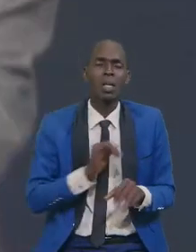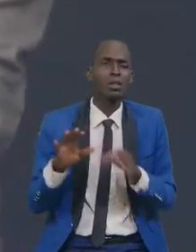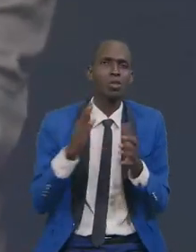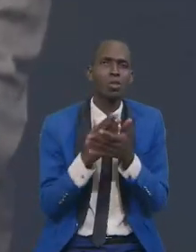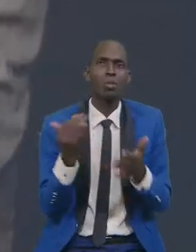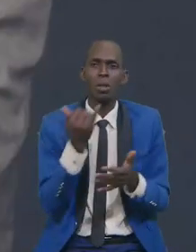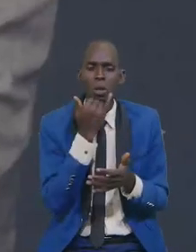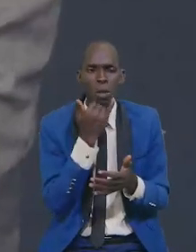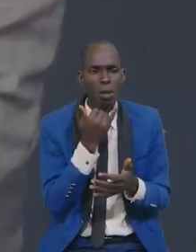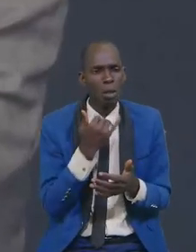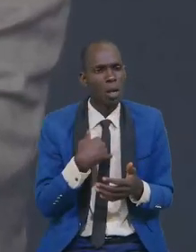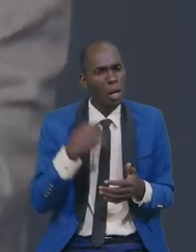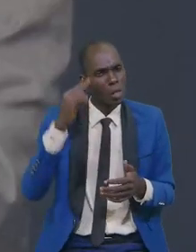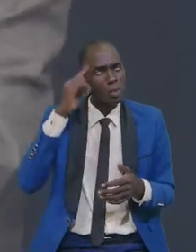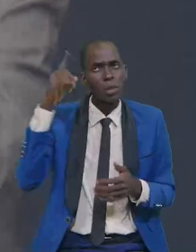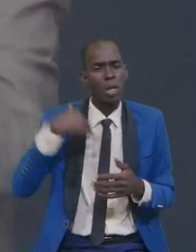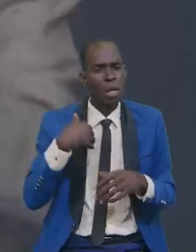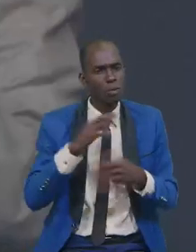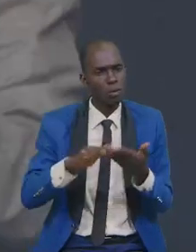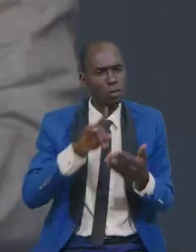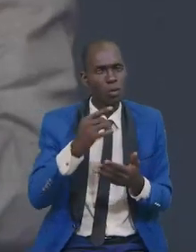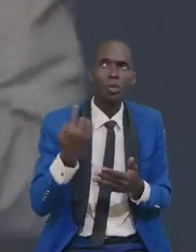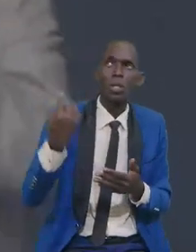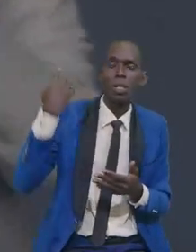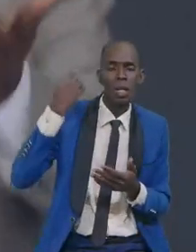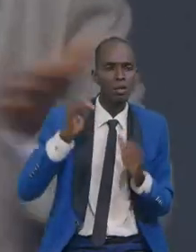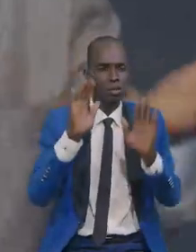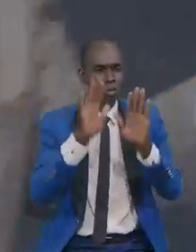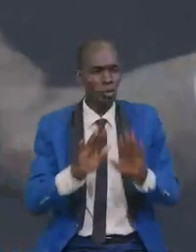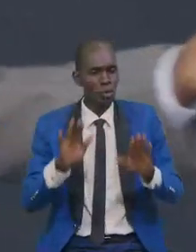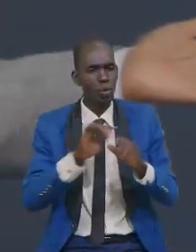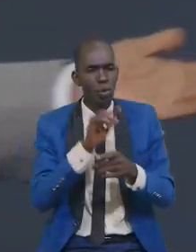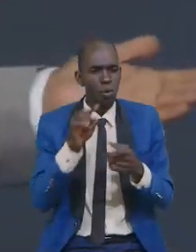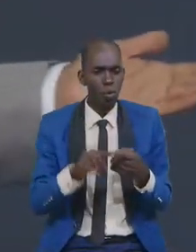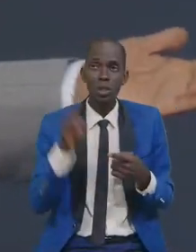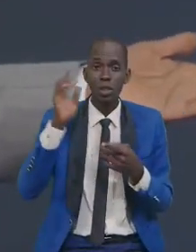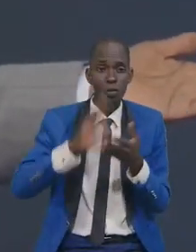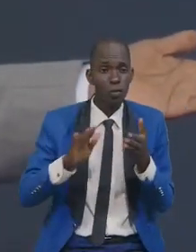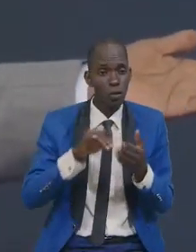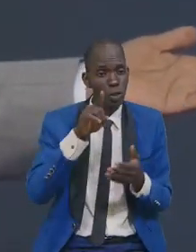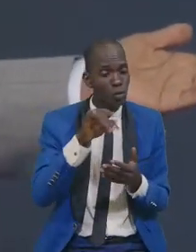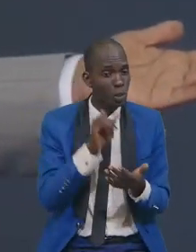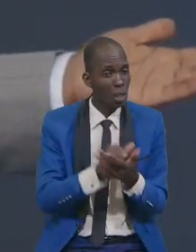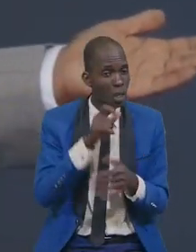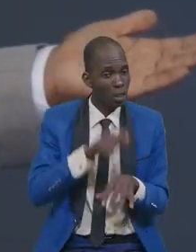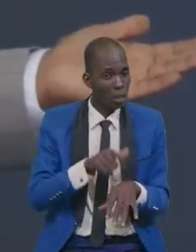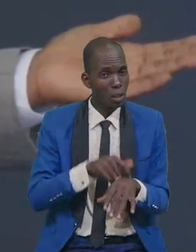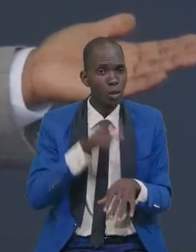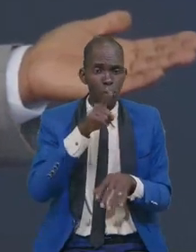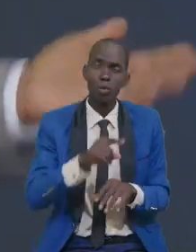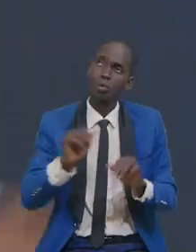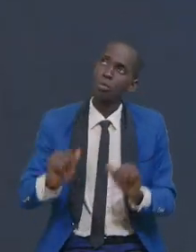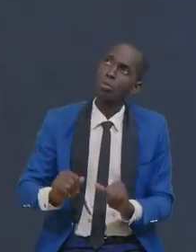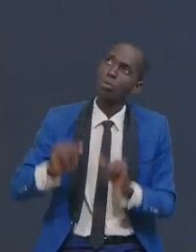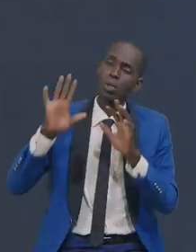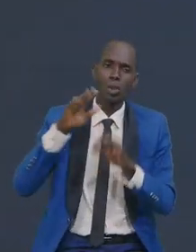faire. Mais je pensais qu'il a fait de toi une nouvelle créature quand il t'a pardonné. Le dimanche passé, non? Quand il t'a pardonné, la dernière fois, quand